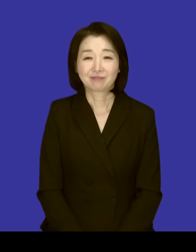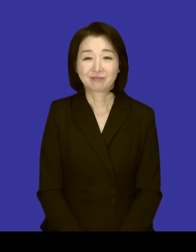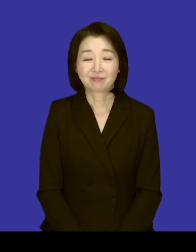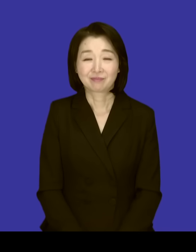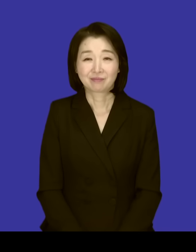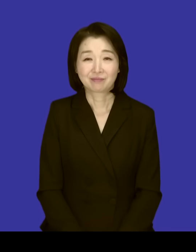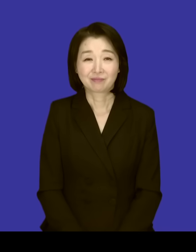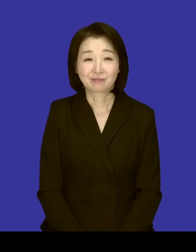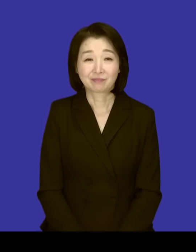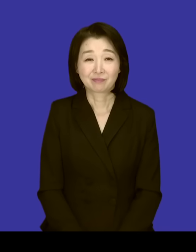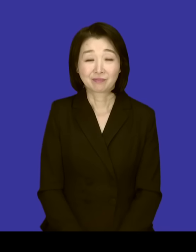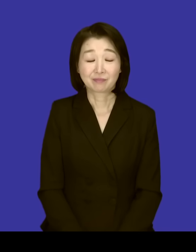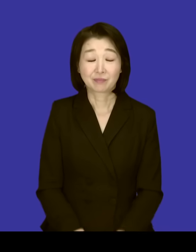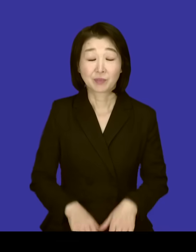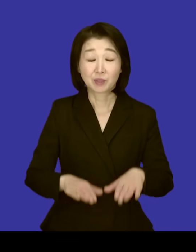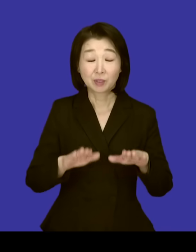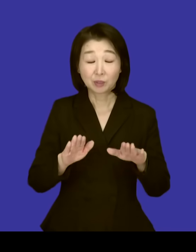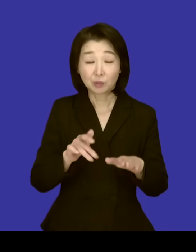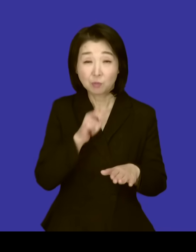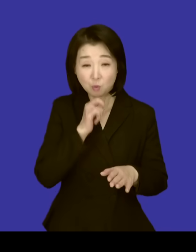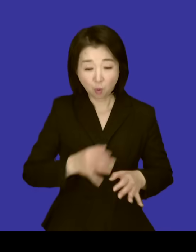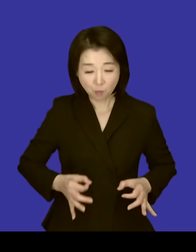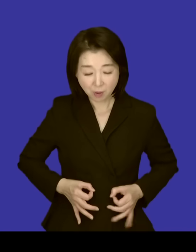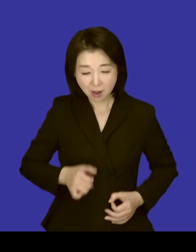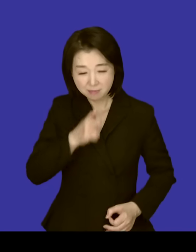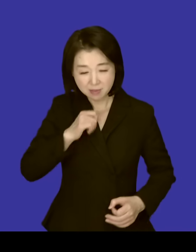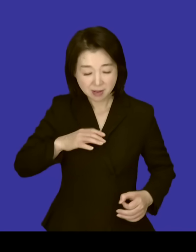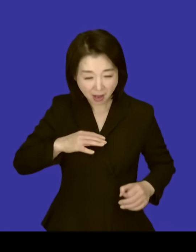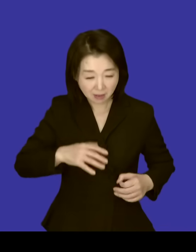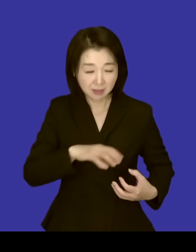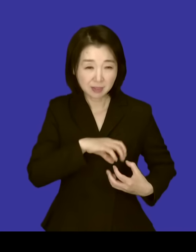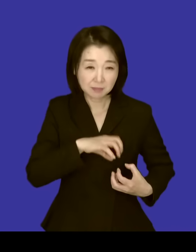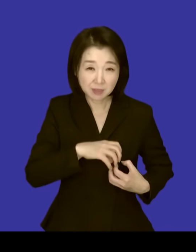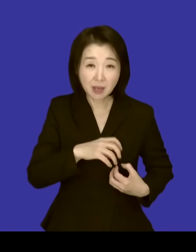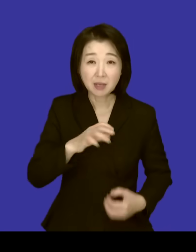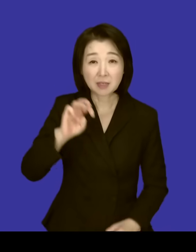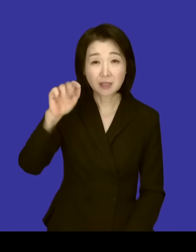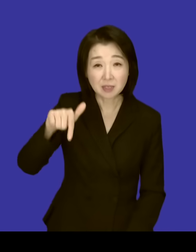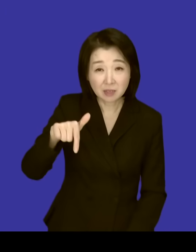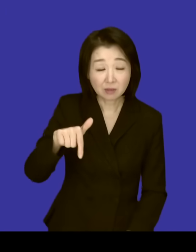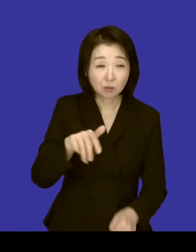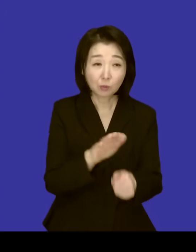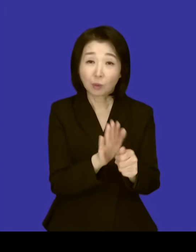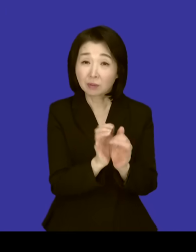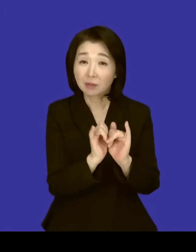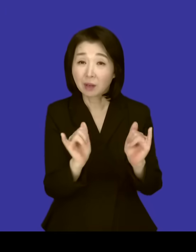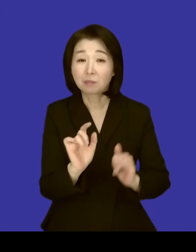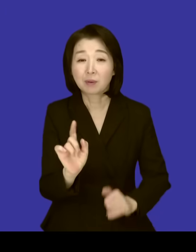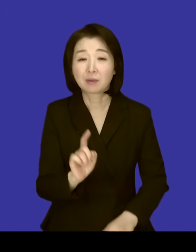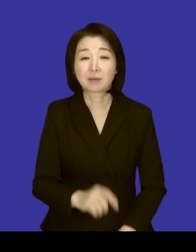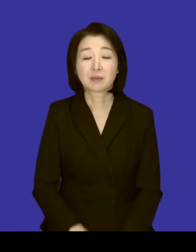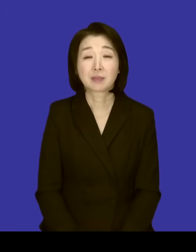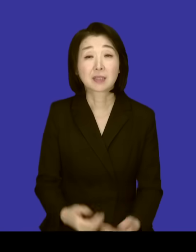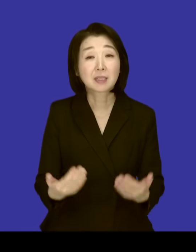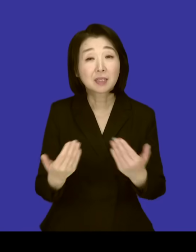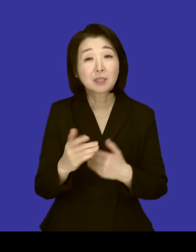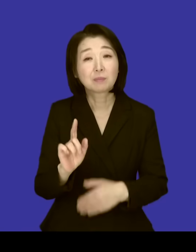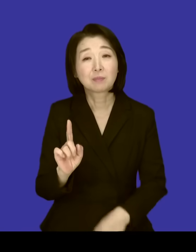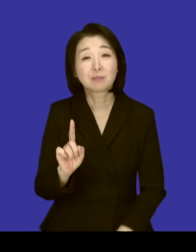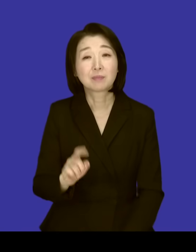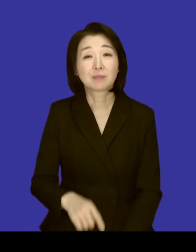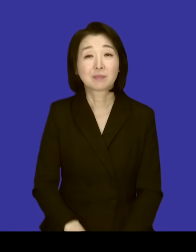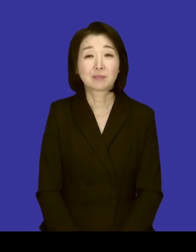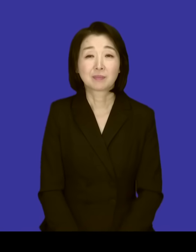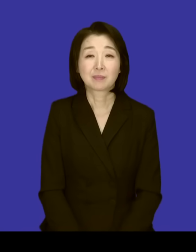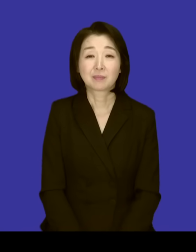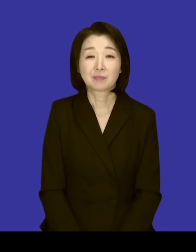이식 코디네이터라고 저희가 소개받았는데 좀 생소한 분들을 위해서 어떤 일을 하시는지 좀 소개해 주세요. 저는